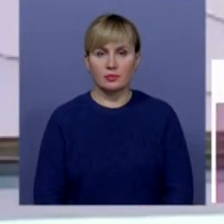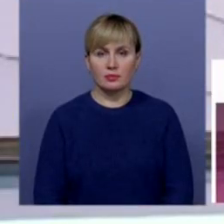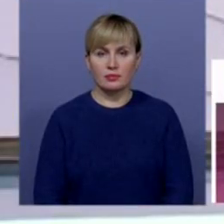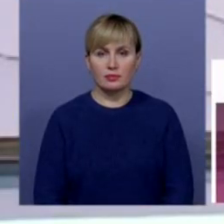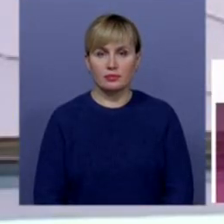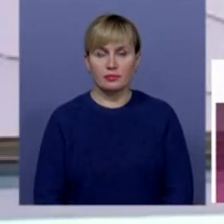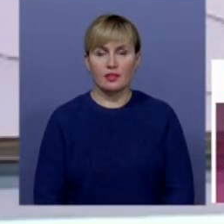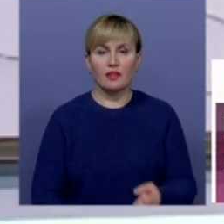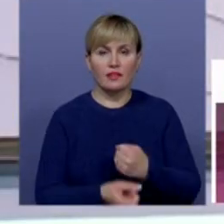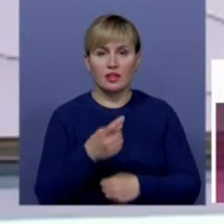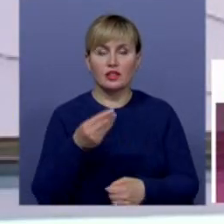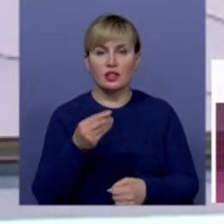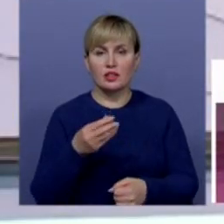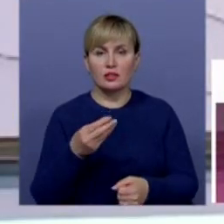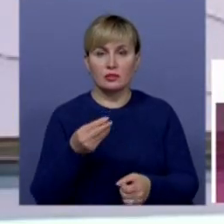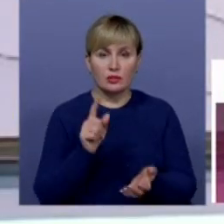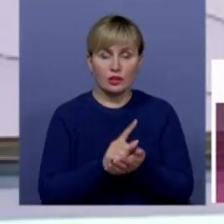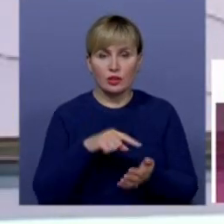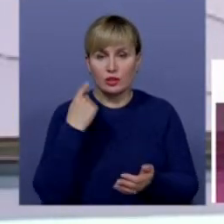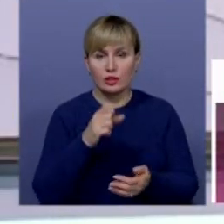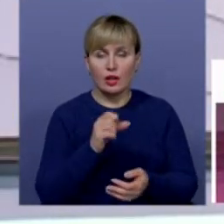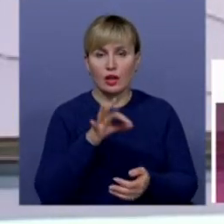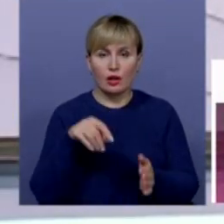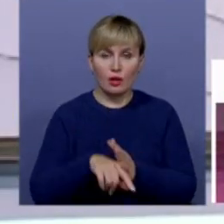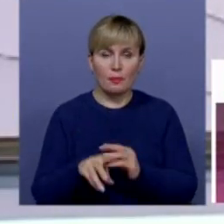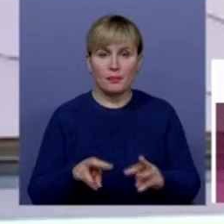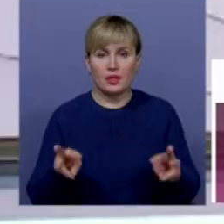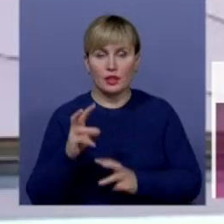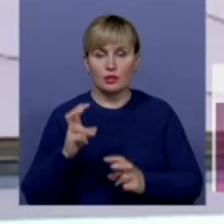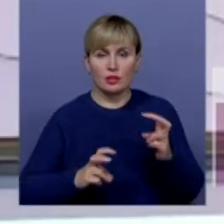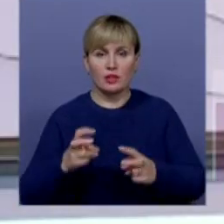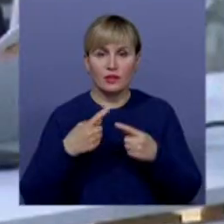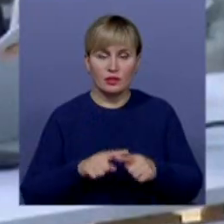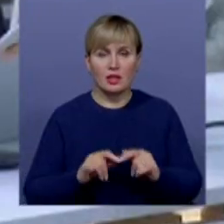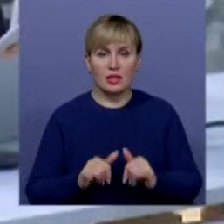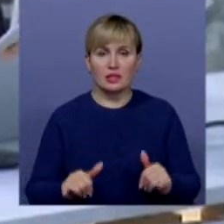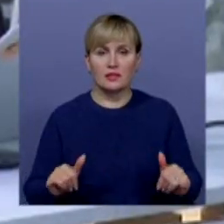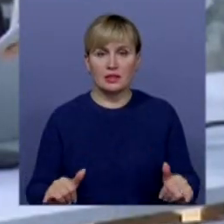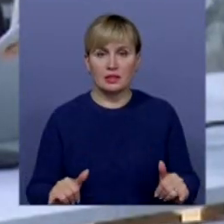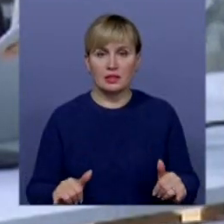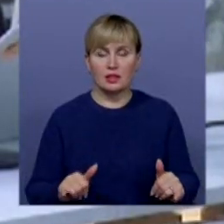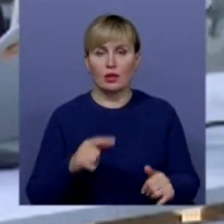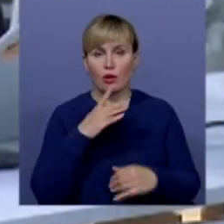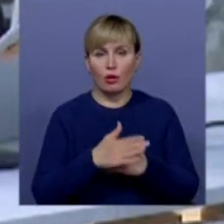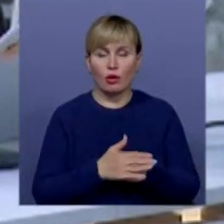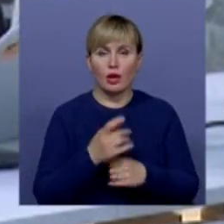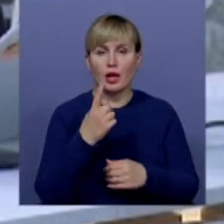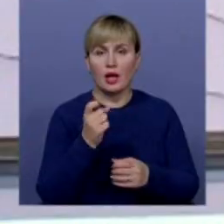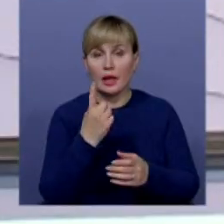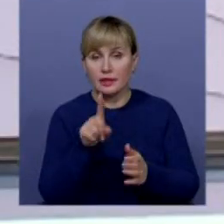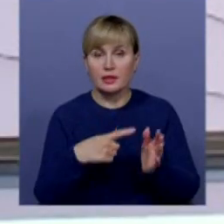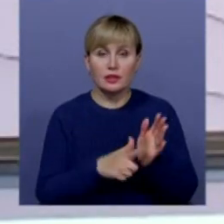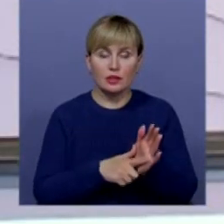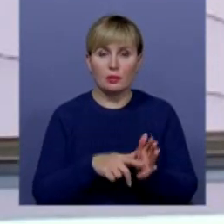Выявлены факты хищения денежных средств должностными лицами в АО «КАЗ-технологии» Министерства индустрии и инфраструктурного развития в размере более 1,7 миллиарда тенге